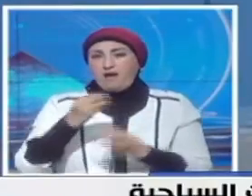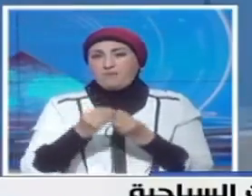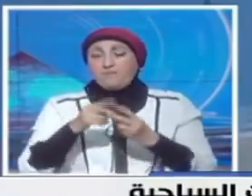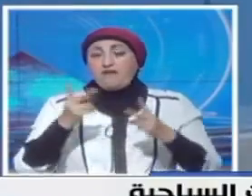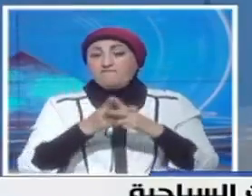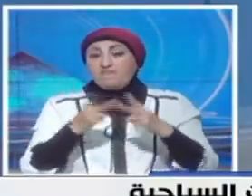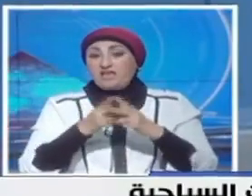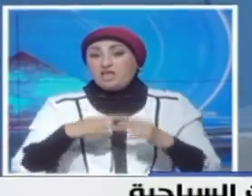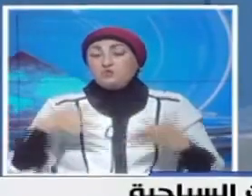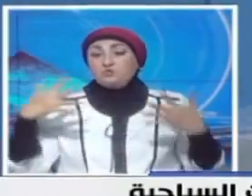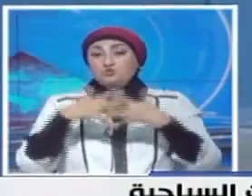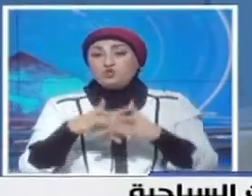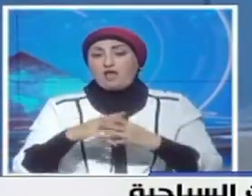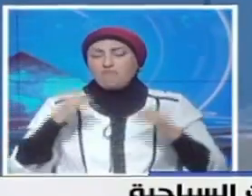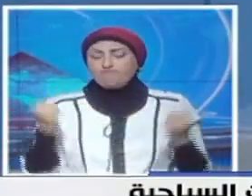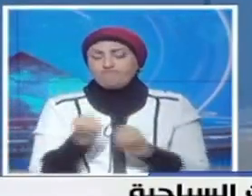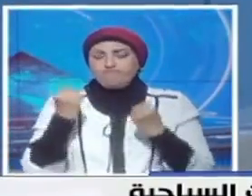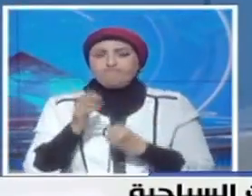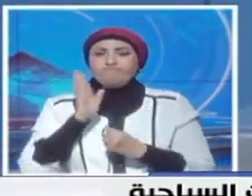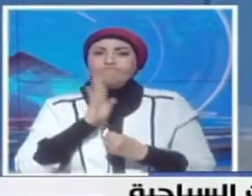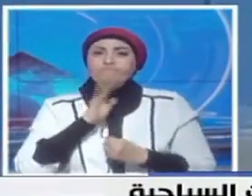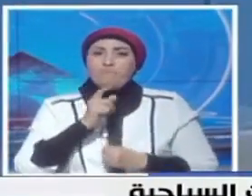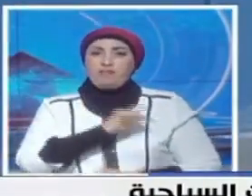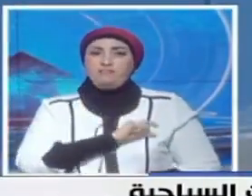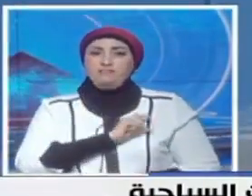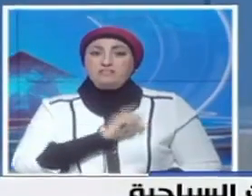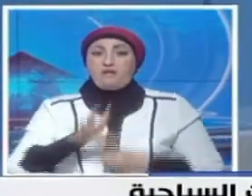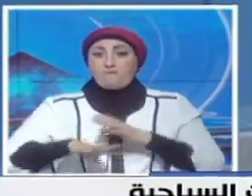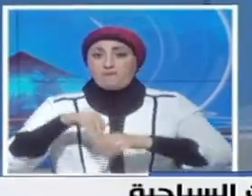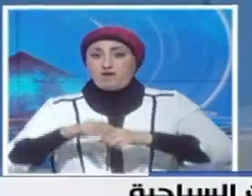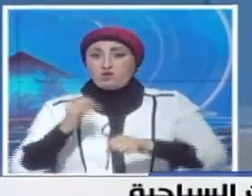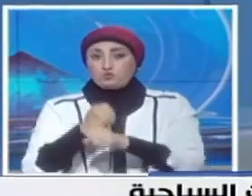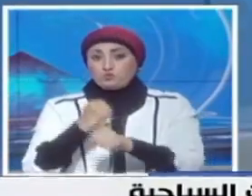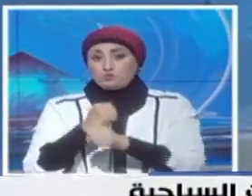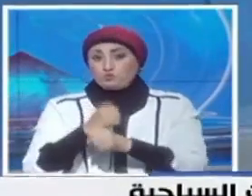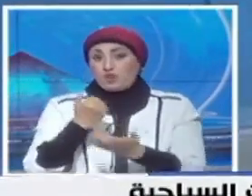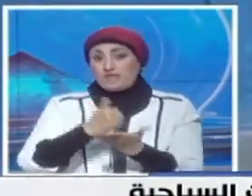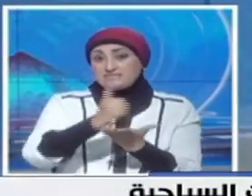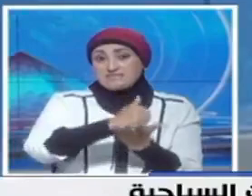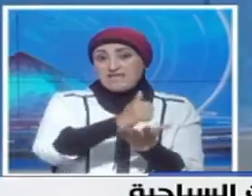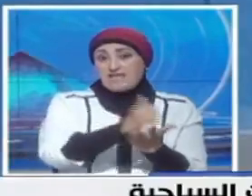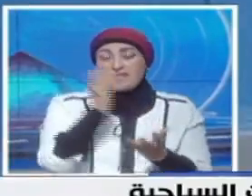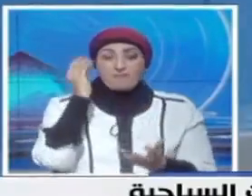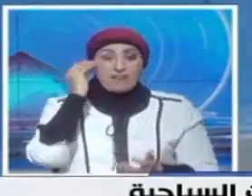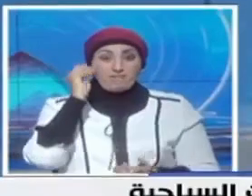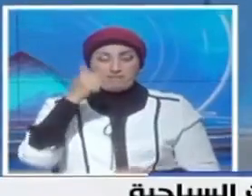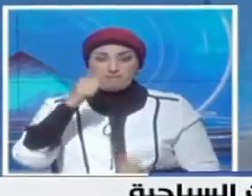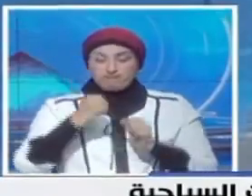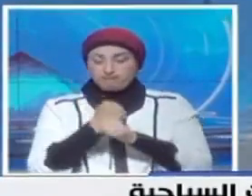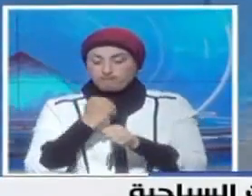والشركات لتدريب الطلبة على مهارات سوق العمل بأحدث الأساليب العلمية والعملية،